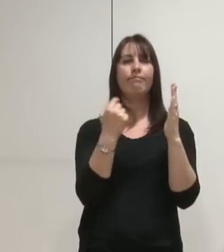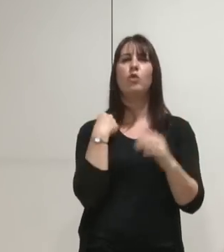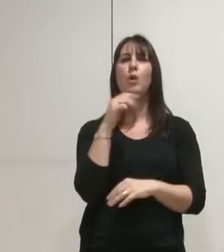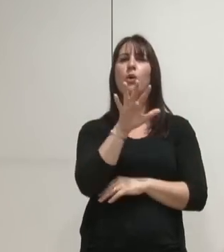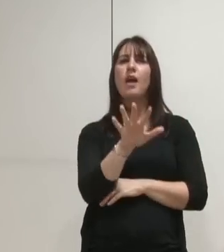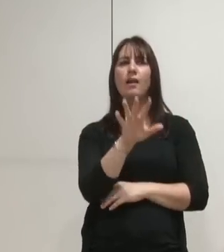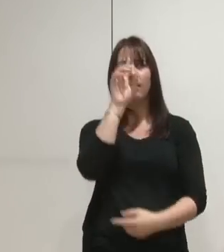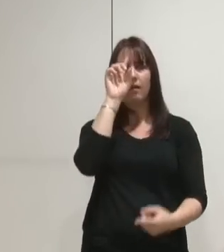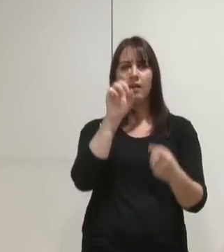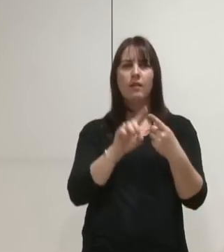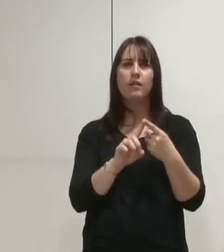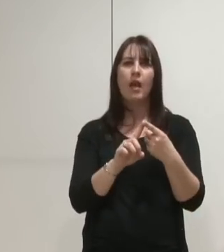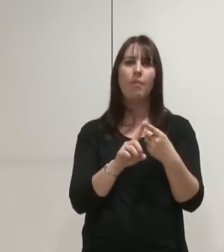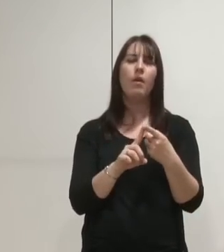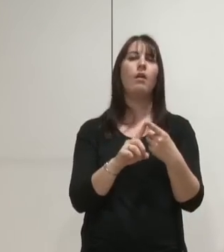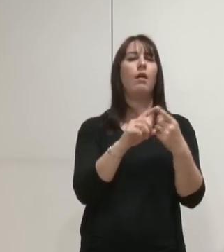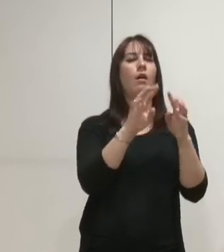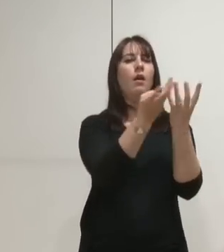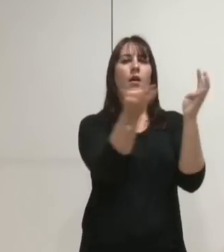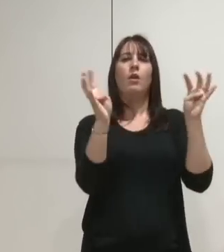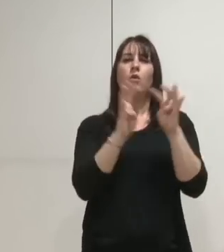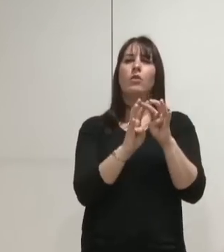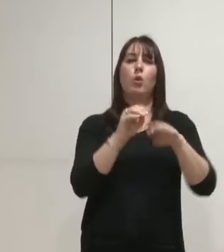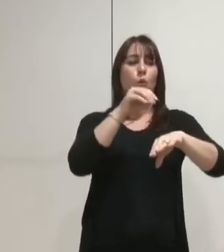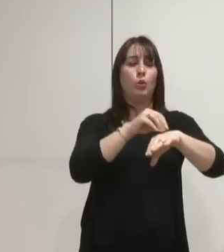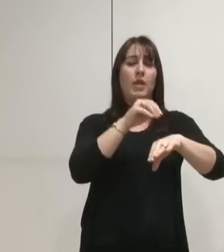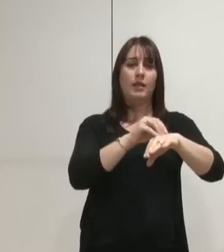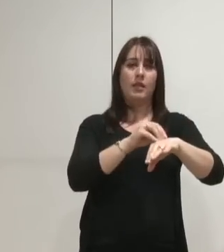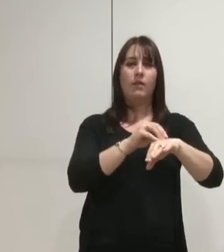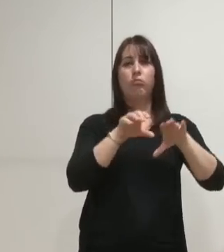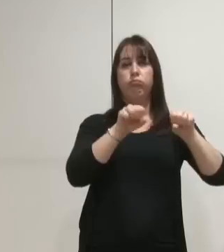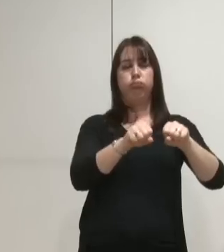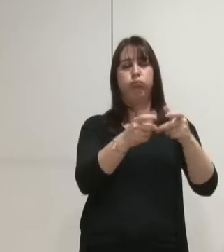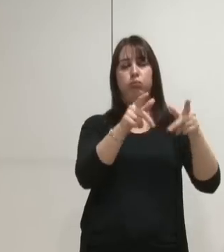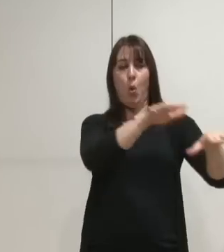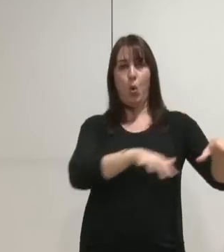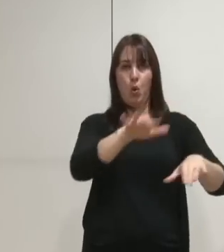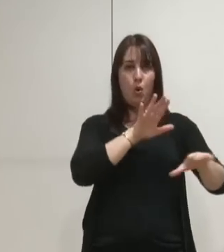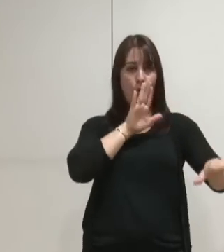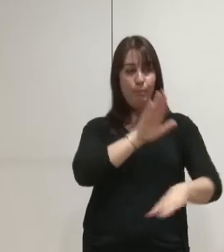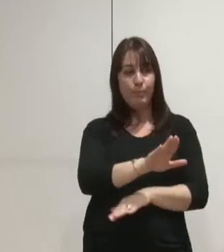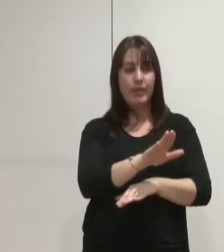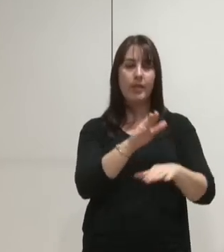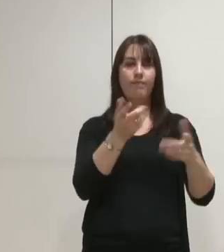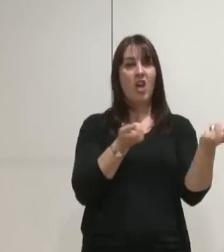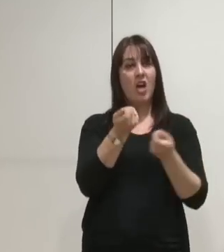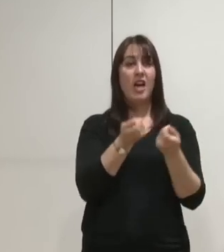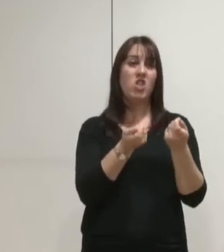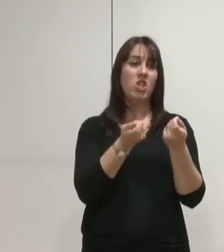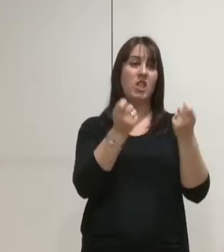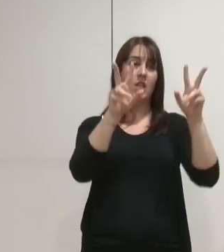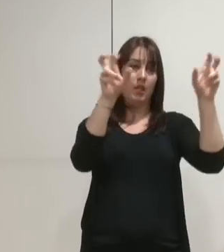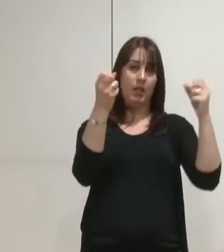la convocation de la commission consultative des services publics locaux sur la régie lumière et pour la 6 donc